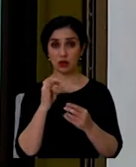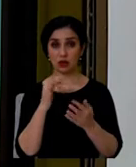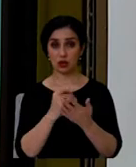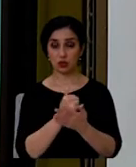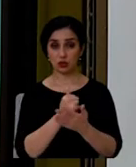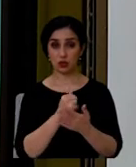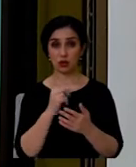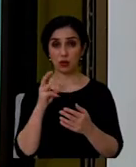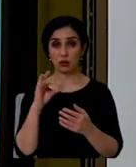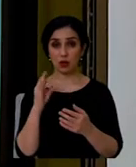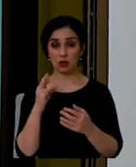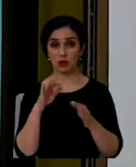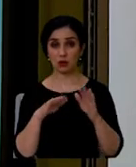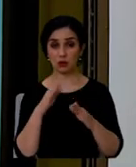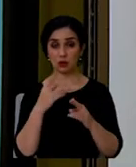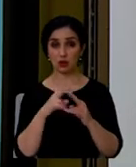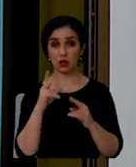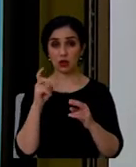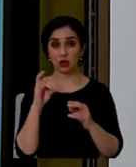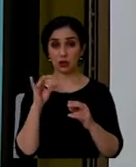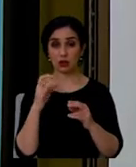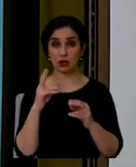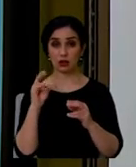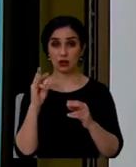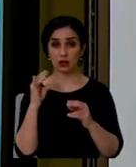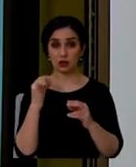нахожу малярную массу хлорида кальция.